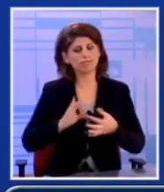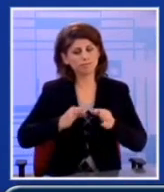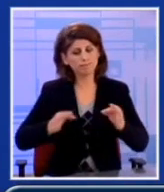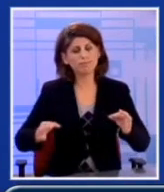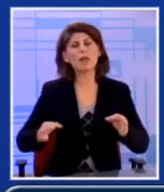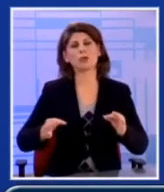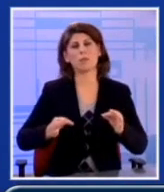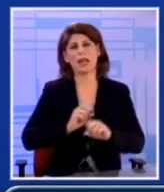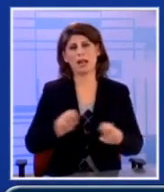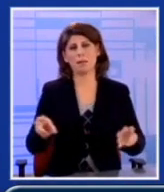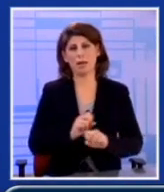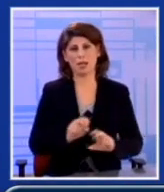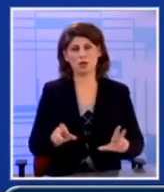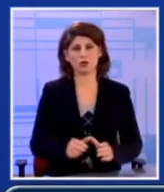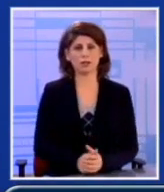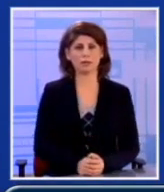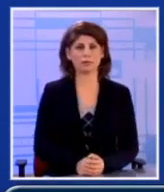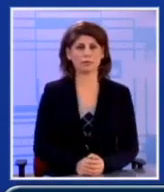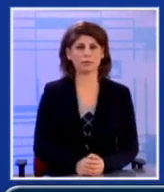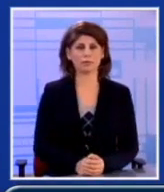ενδελεχέστερη ενημέρωση, αλλά και